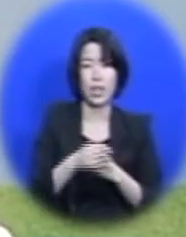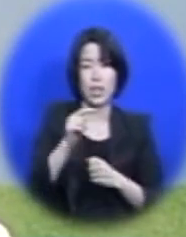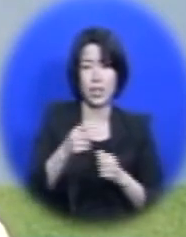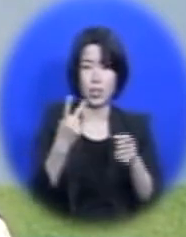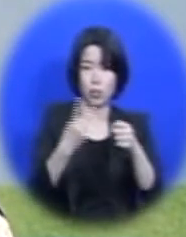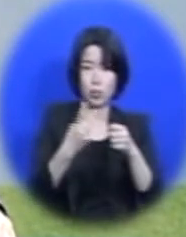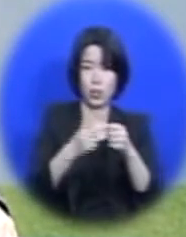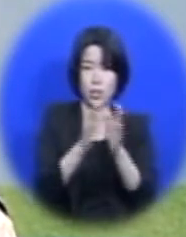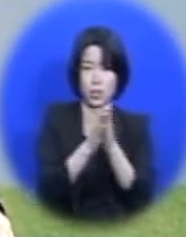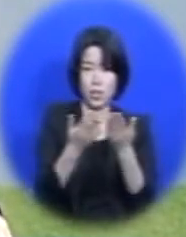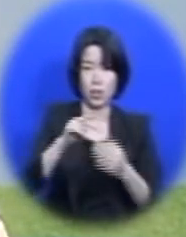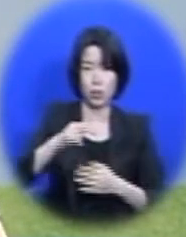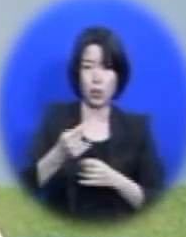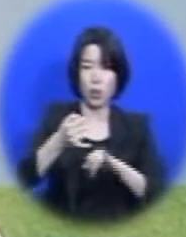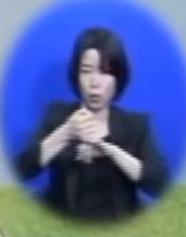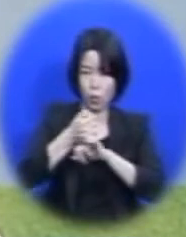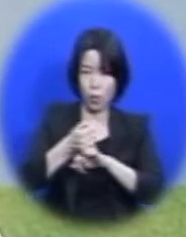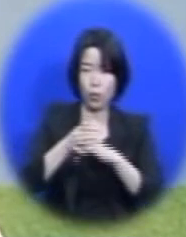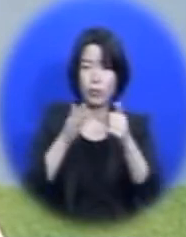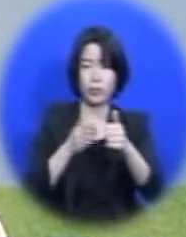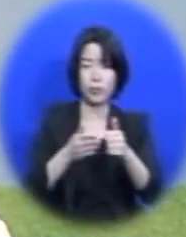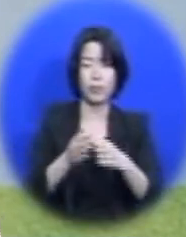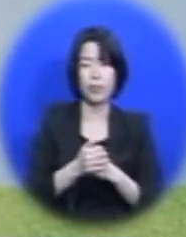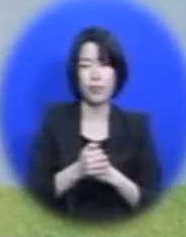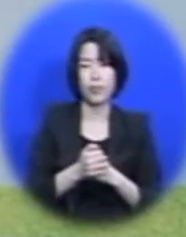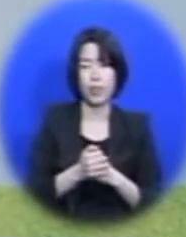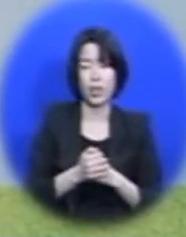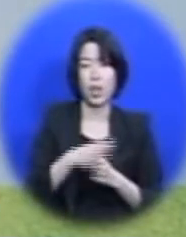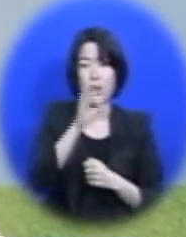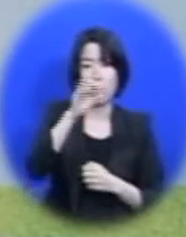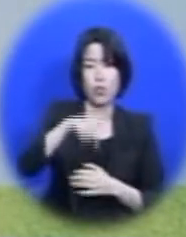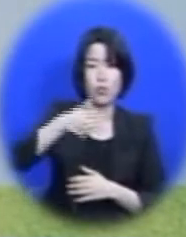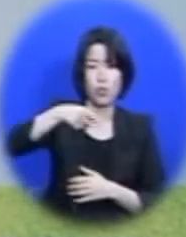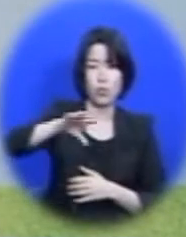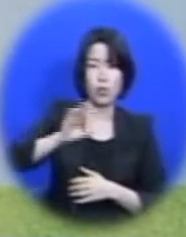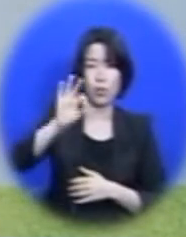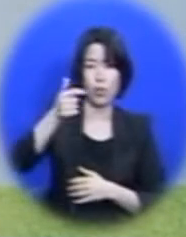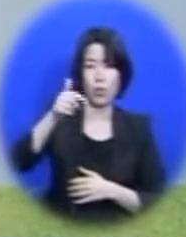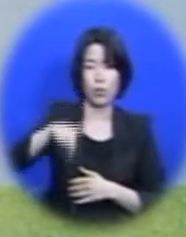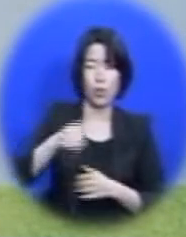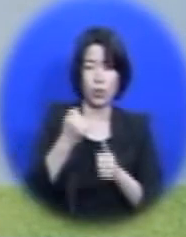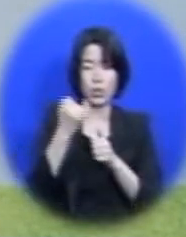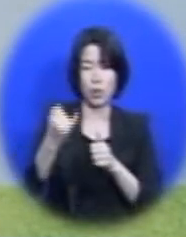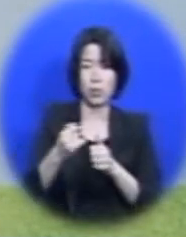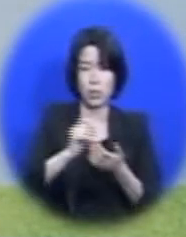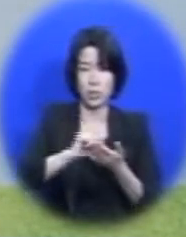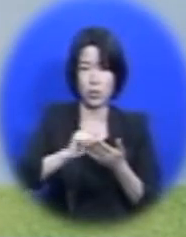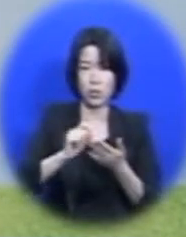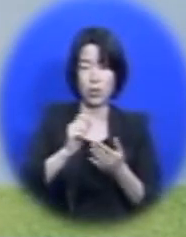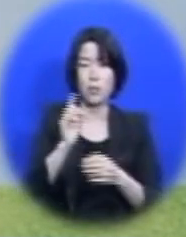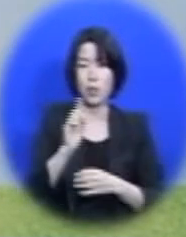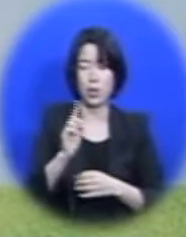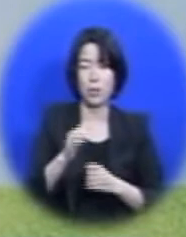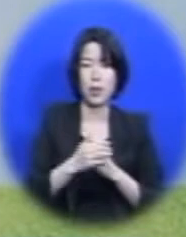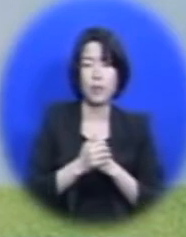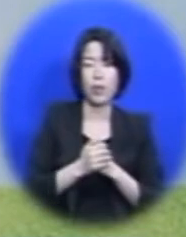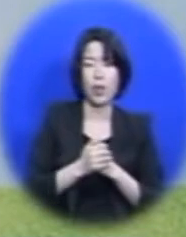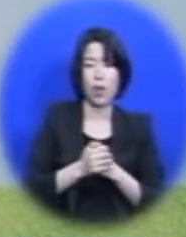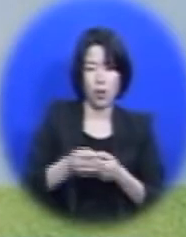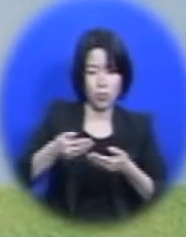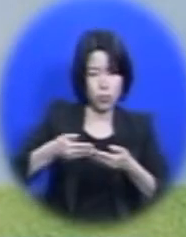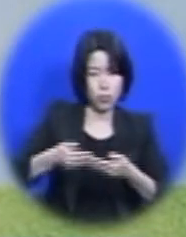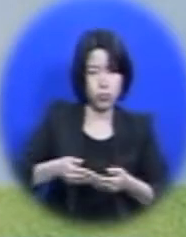번째 책도 꼭 여러분에게 권해드립니다. 유종옥 사모님이 쓰신 글 중에 이런 글이 있었습니다. 묵직한 우편물